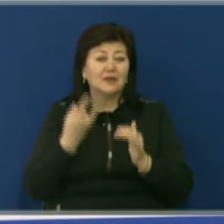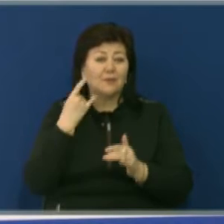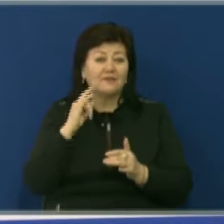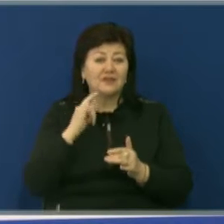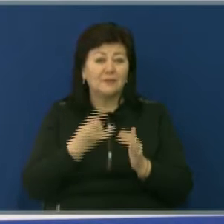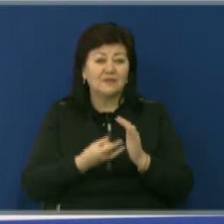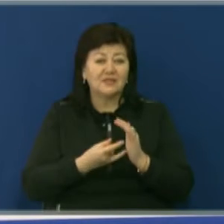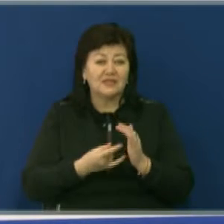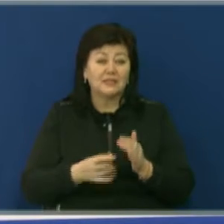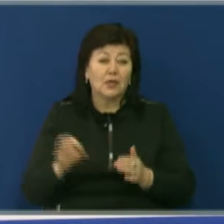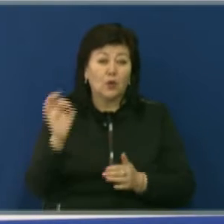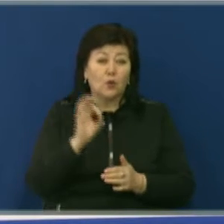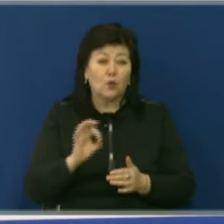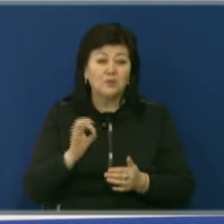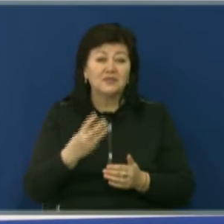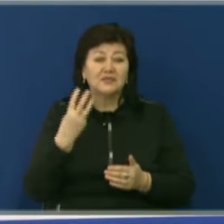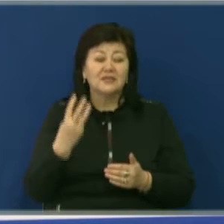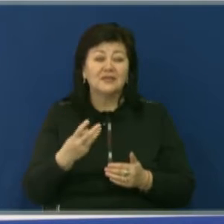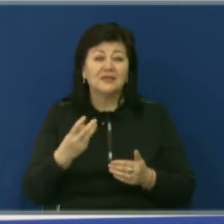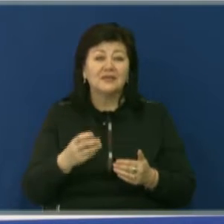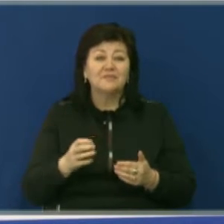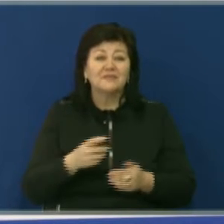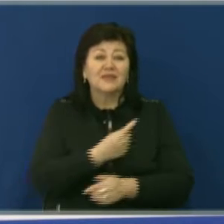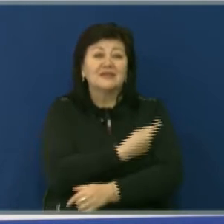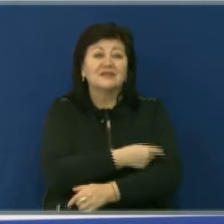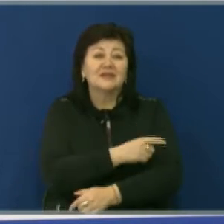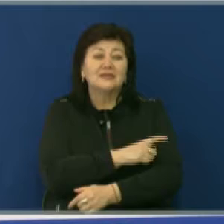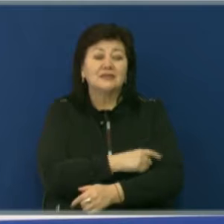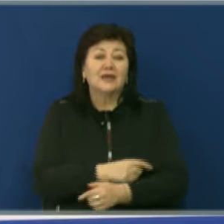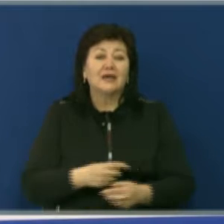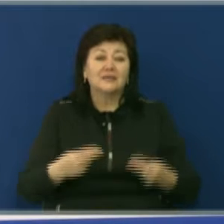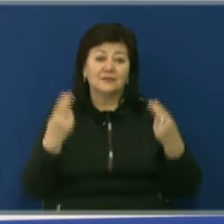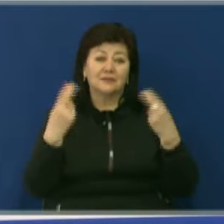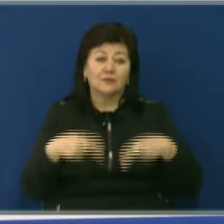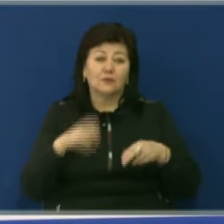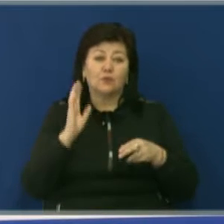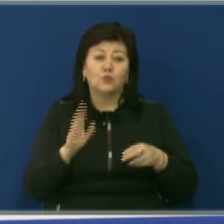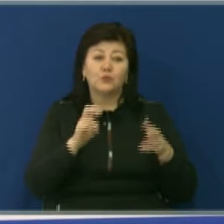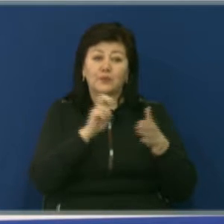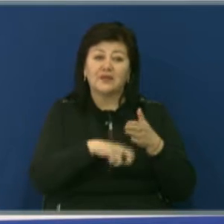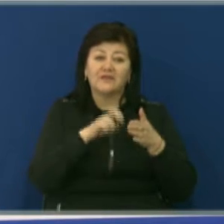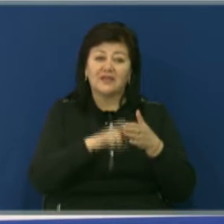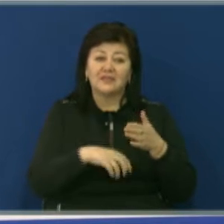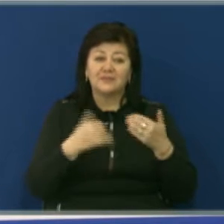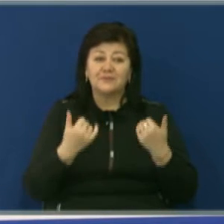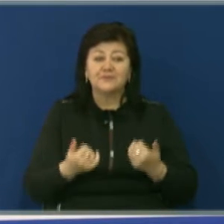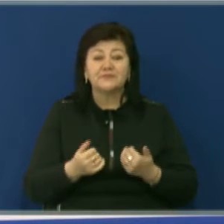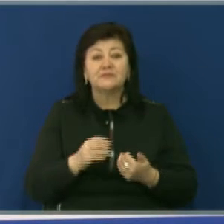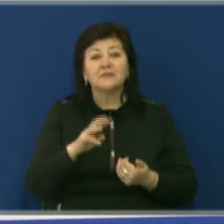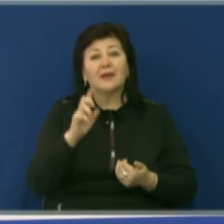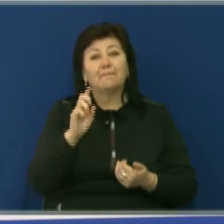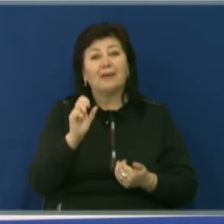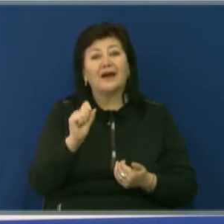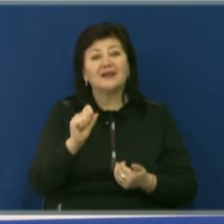облыстары аумақтарындағы 3 санитарлық бекеттің жұмысын қамтамасыз етуі тиіс. Сонымен қатар ауыл, өбе, бақты,